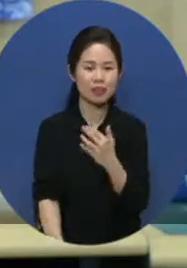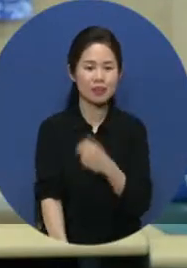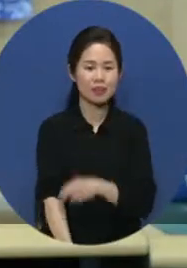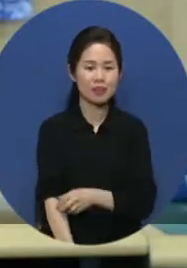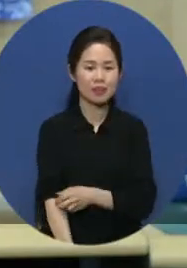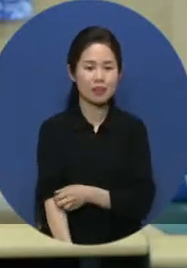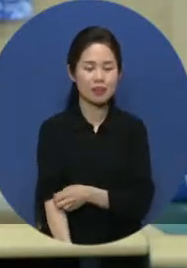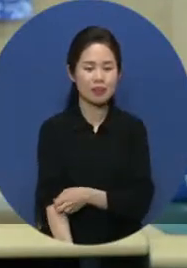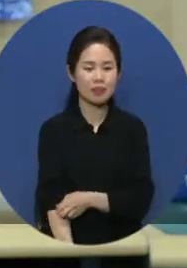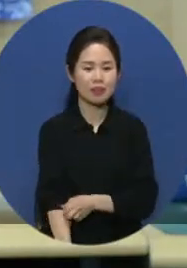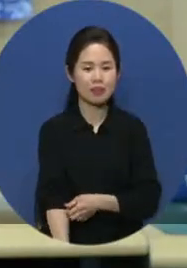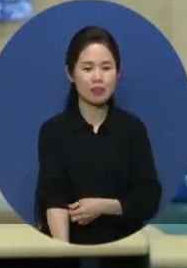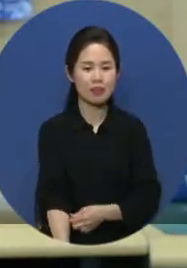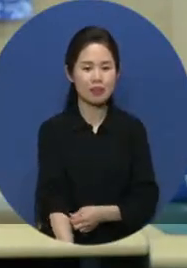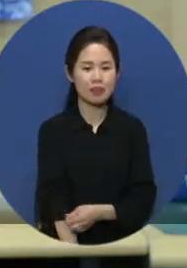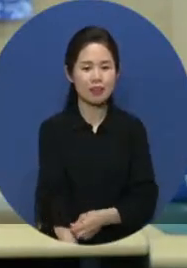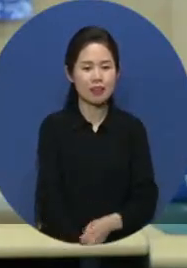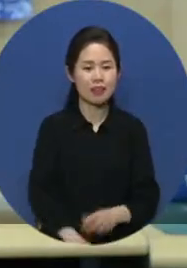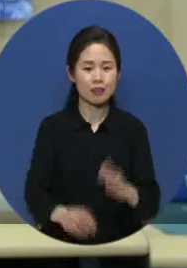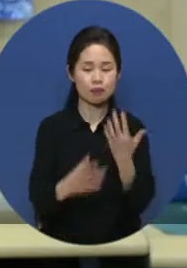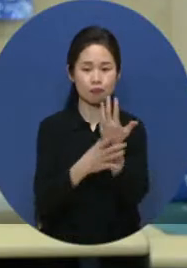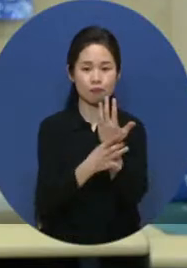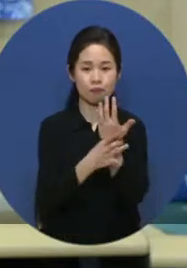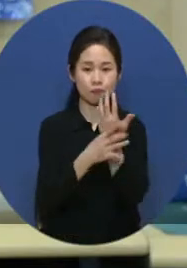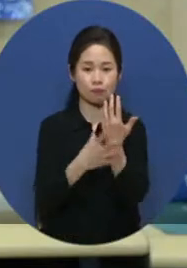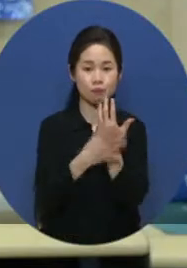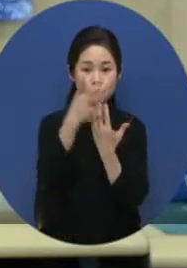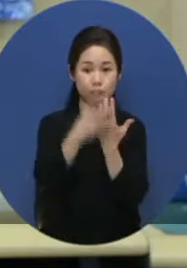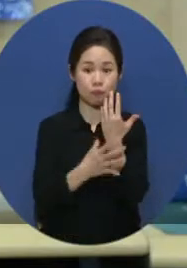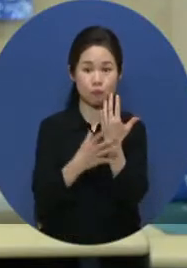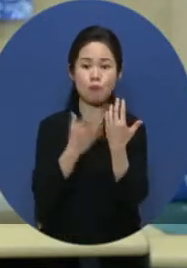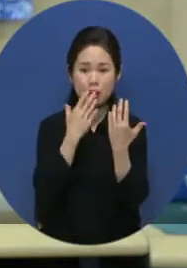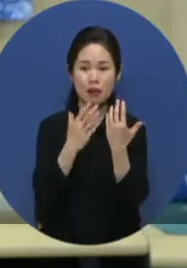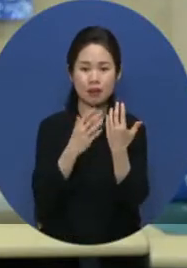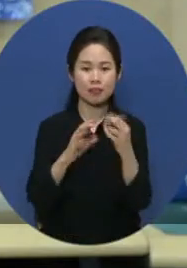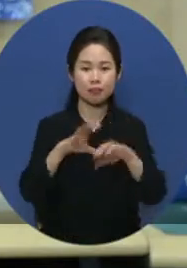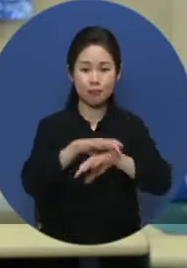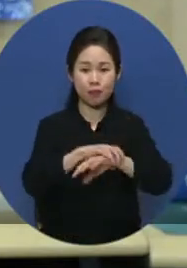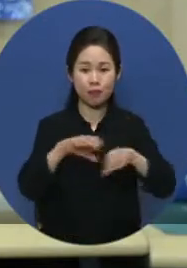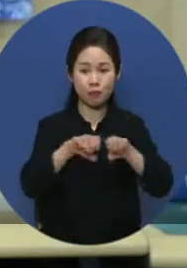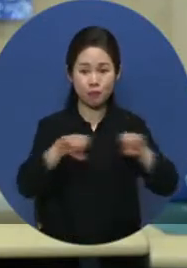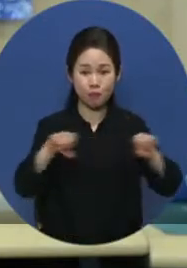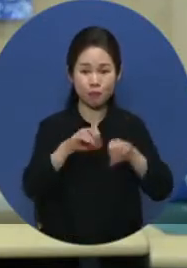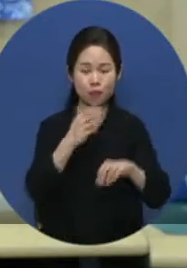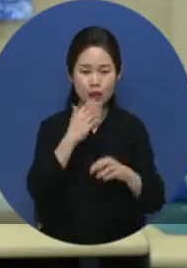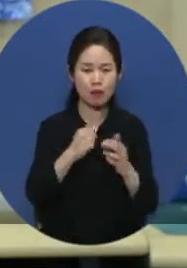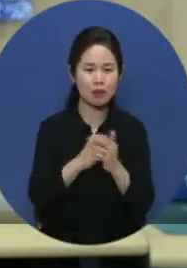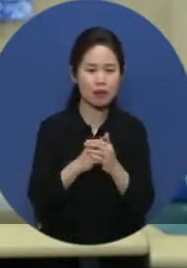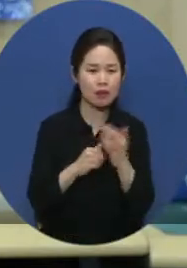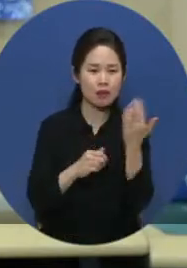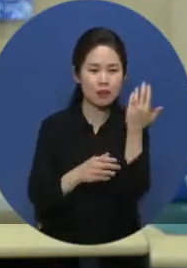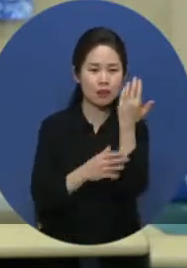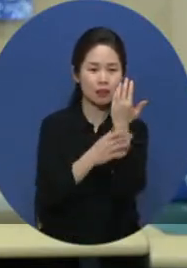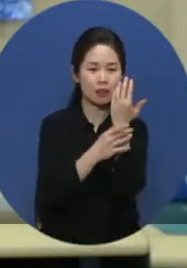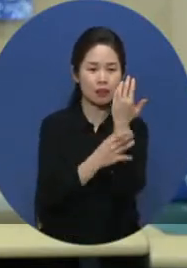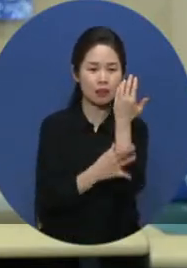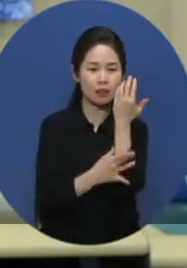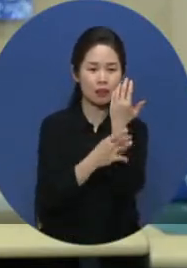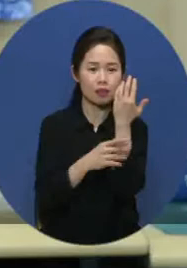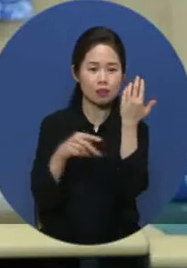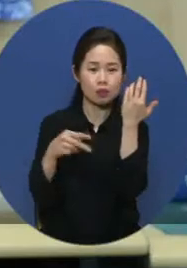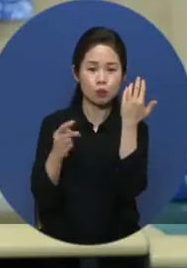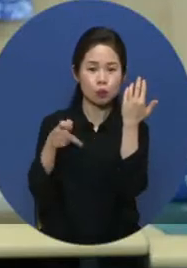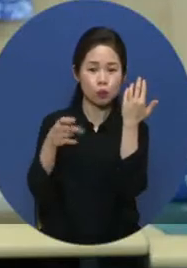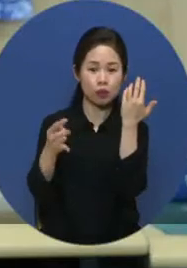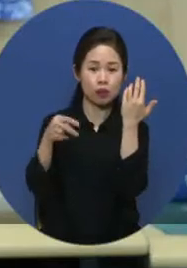끼워질 수 있는 그런 구조로 만들어지고요. 그리고 이 뒷부분에 맞춤 착용이 되는 부분을 저희가 소켓이라 하는데, 먼저 이 두